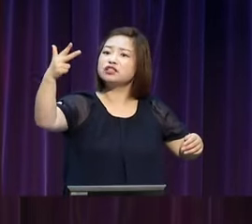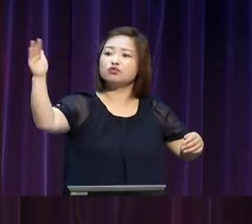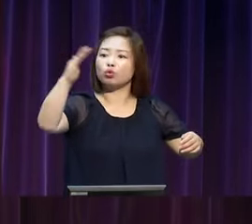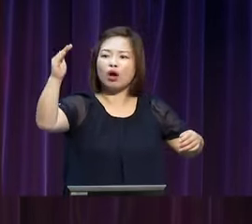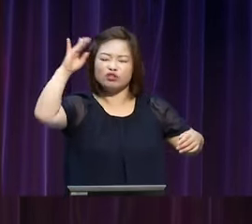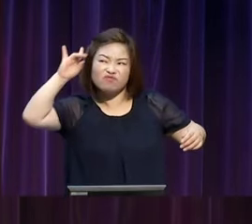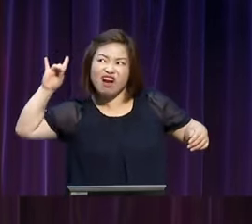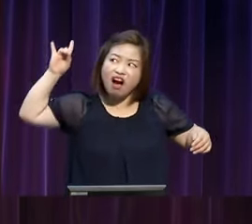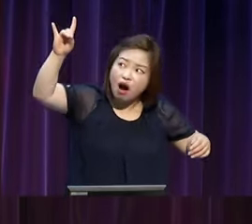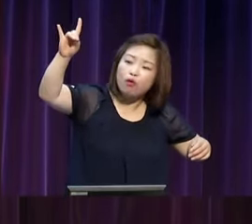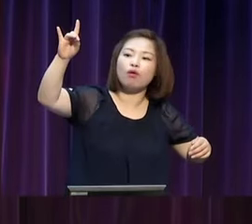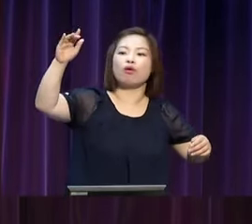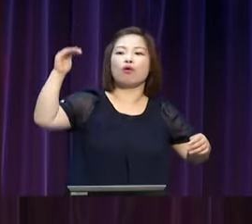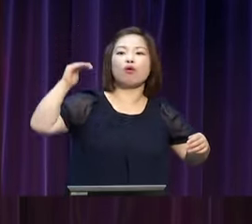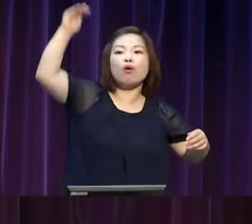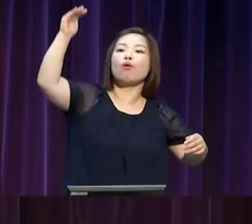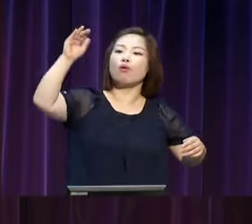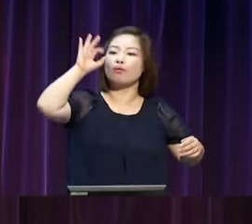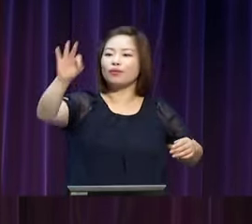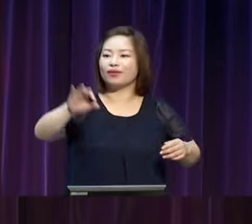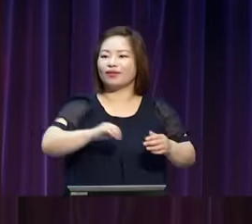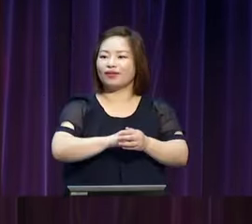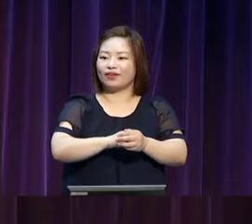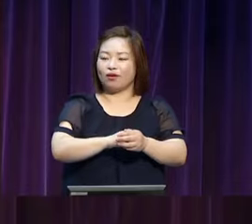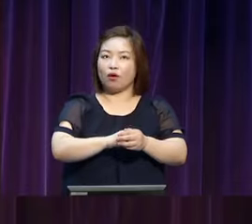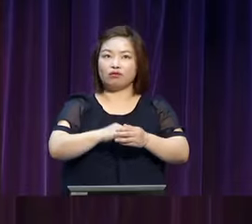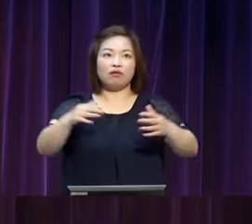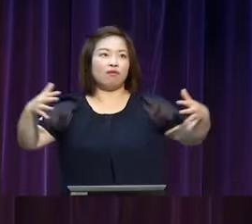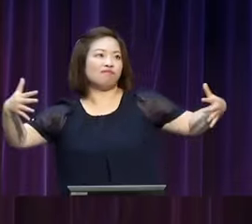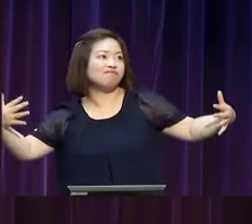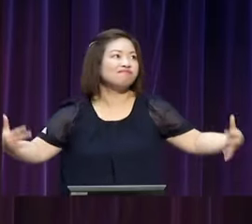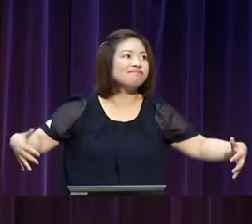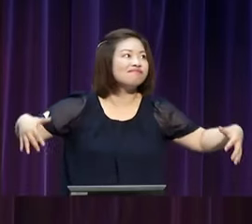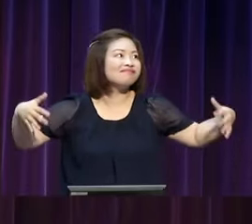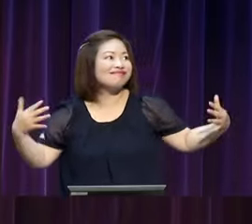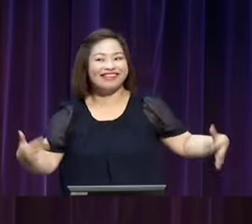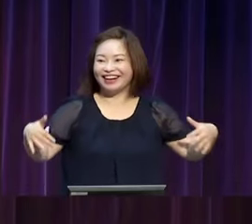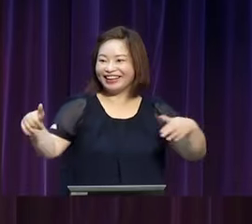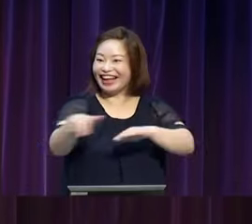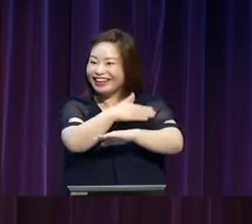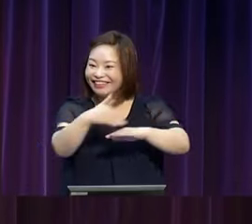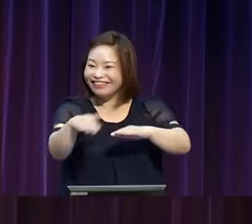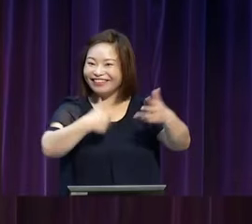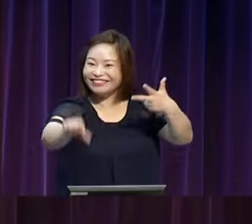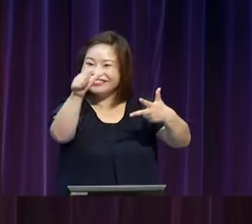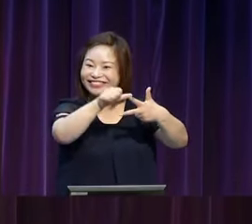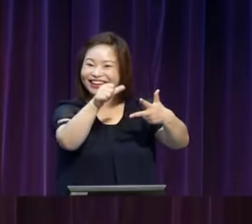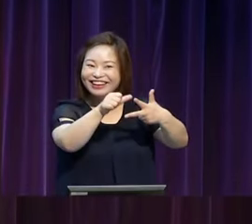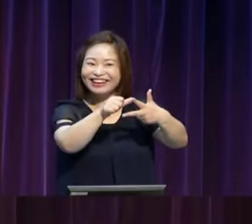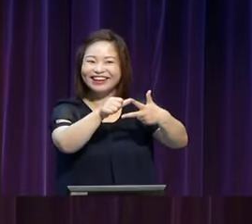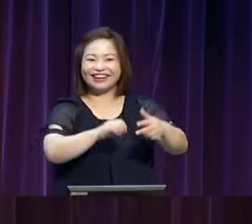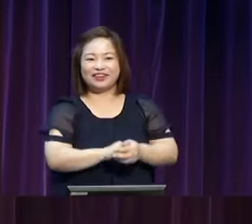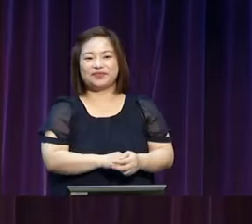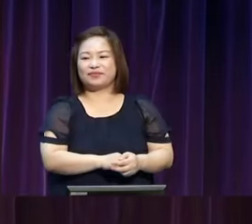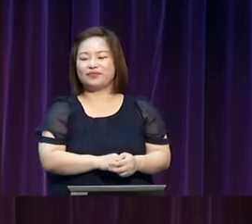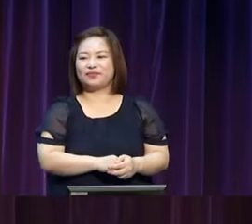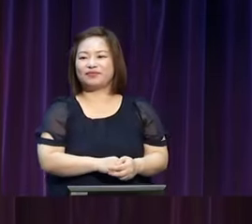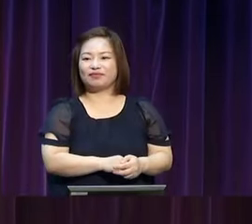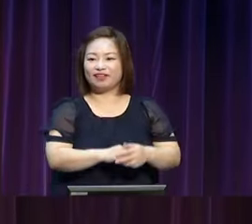보여요. 이렇게 딱 보면. 위압감이 좀 느껴져요. 걔는 이렇게 보면. 근데